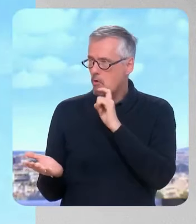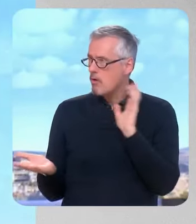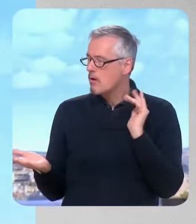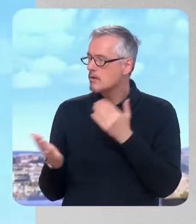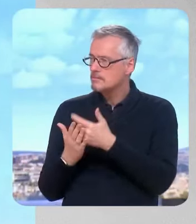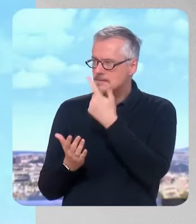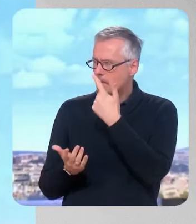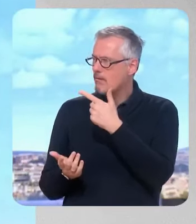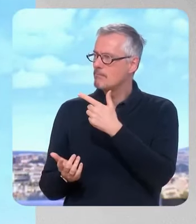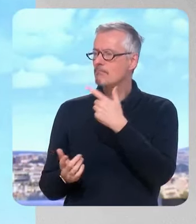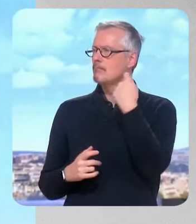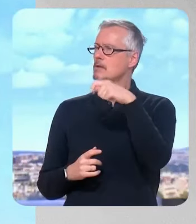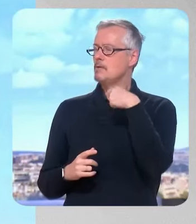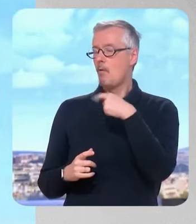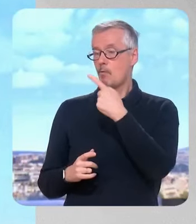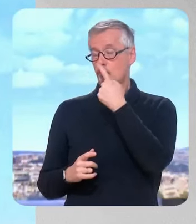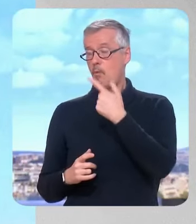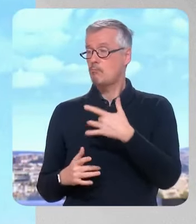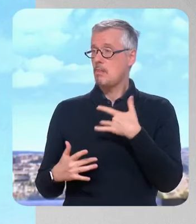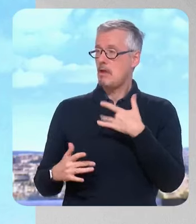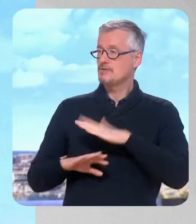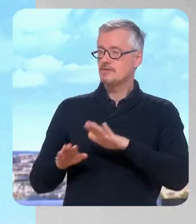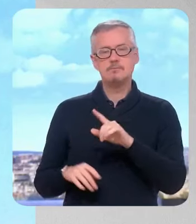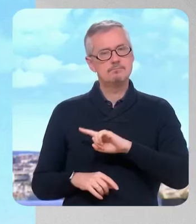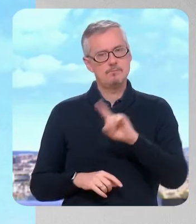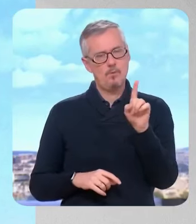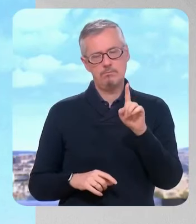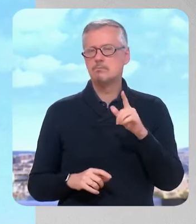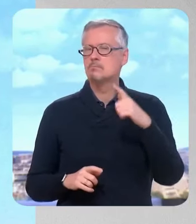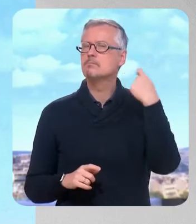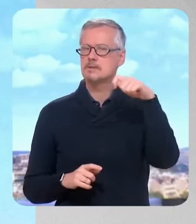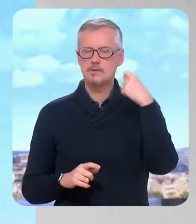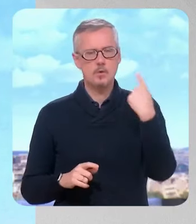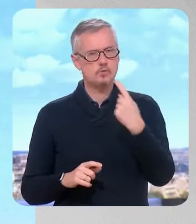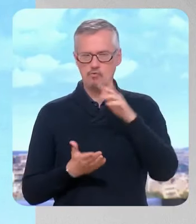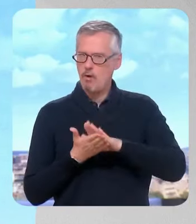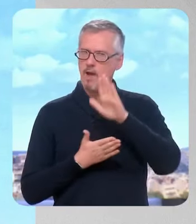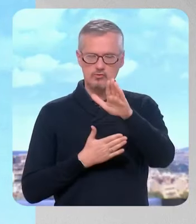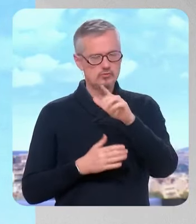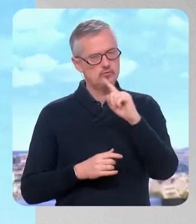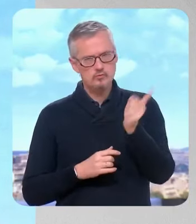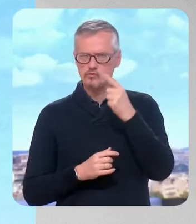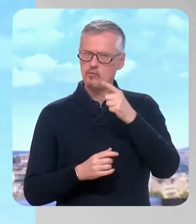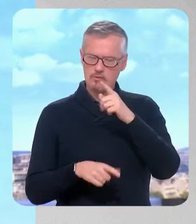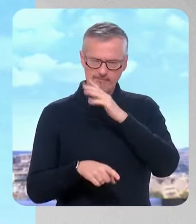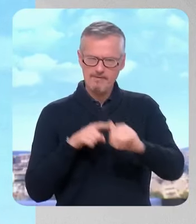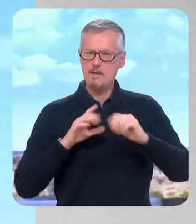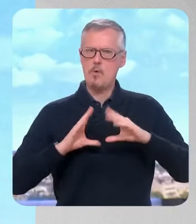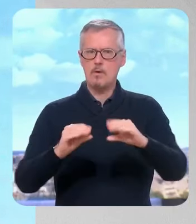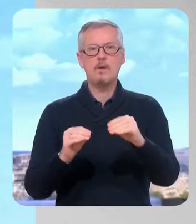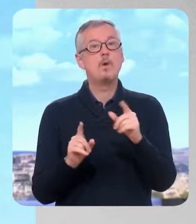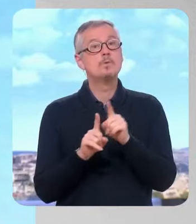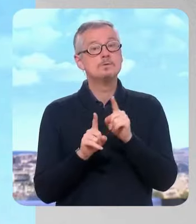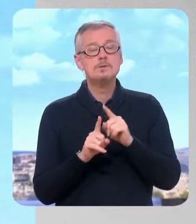agriculteurs, Emmanuel Macron ? Non, alors pas du tout. D'abord, le président de la République a l'habitude de tenir ses engagements, comme vous le savez, et il aime bien d'ailleurs revenir souvent sur les engagements qu'il a pris pour